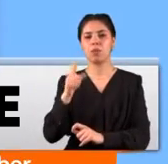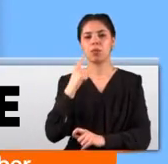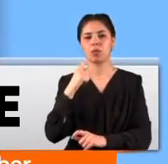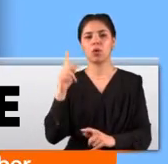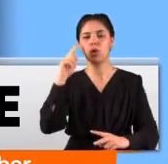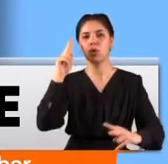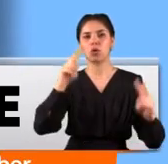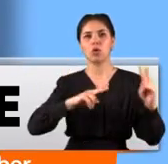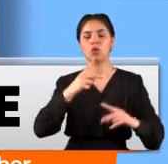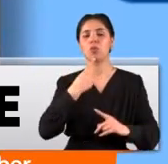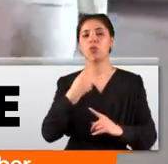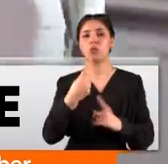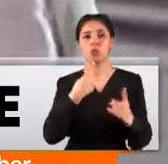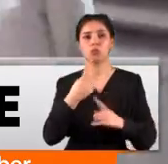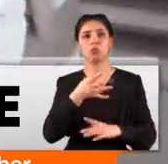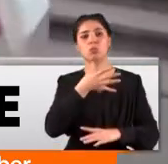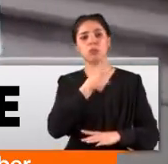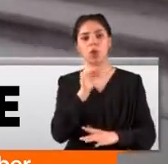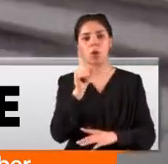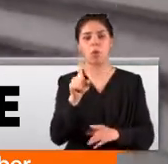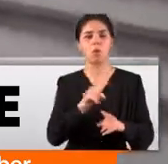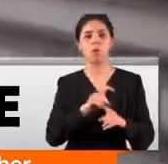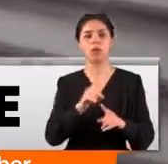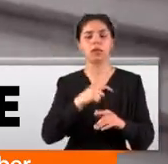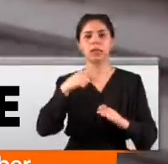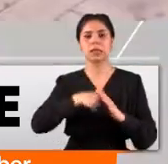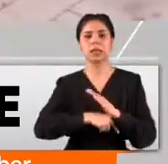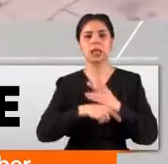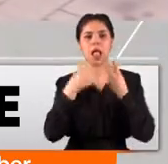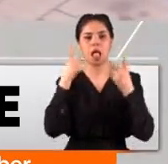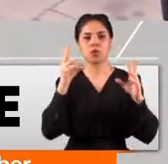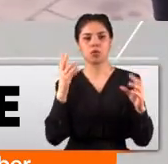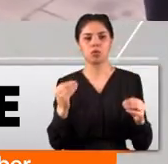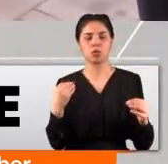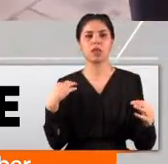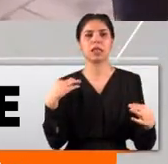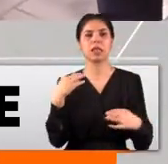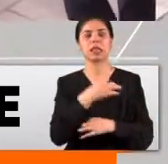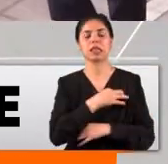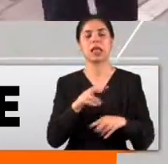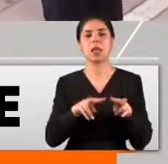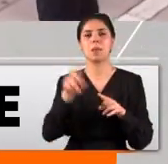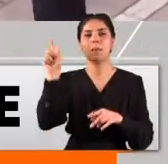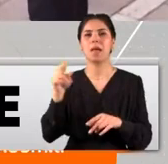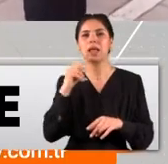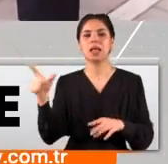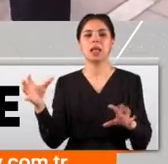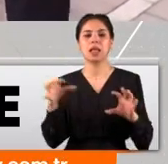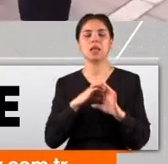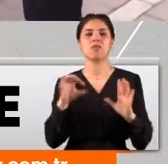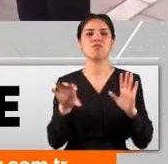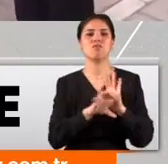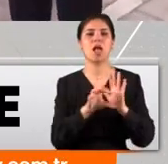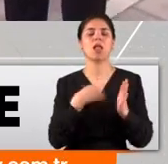Görüşmede gündeme geldi mi bilinmez ama o krizin perde arkası da aralandı. Sayın Meral Akşener'le ilgili belgeler